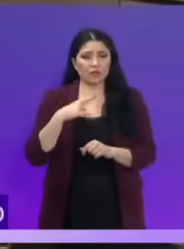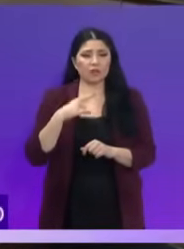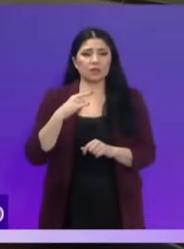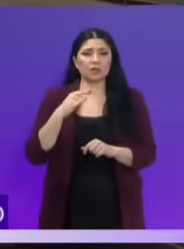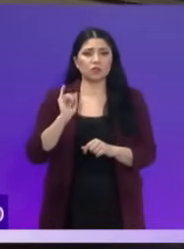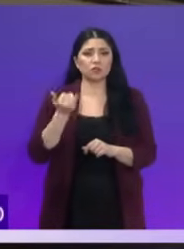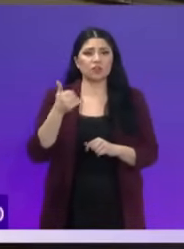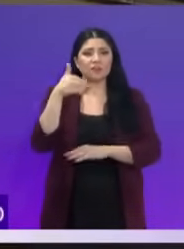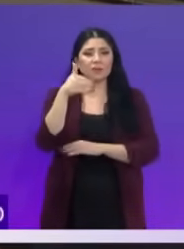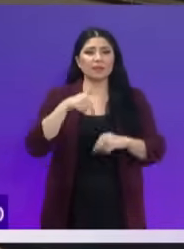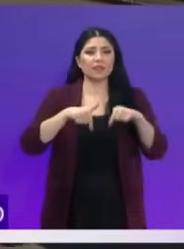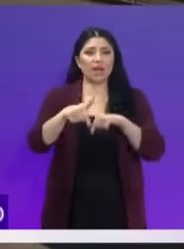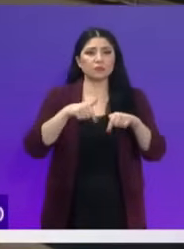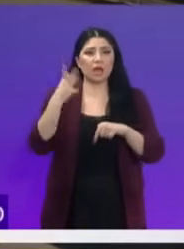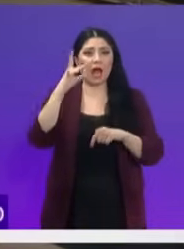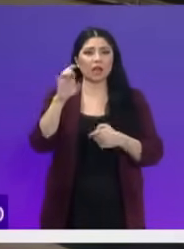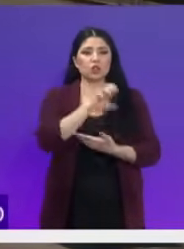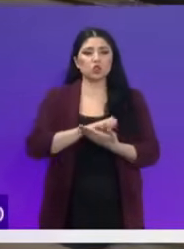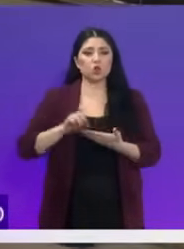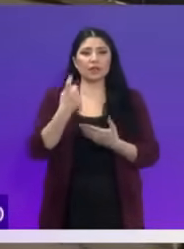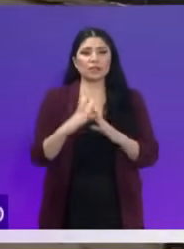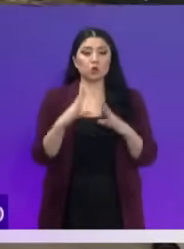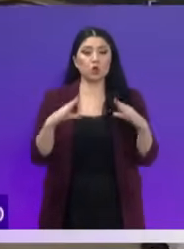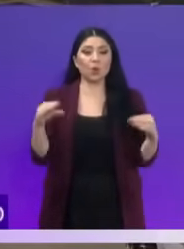inclusiv transportatori din alte zone ale țării.